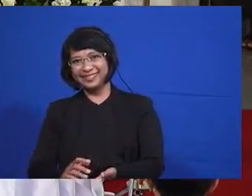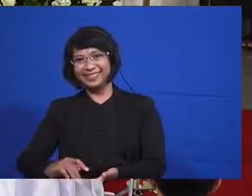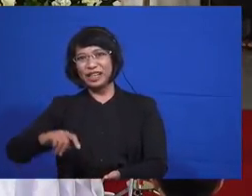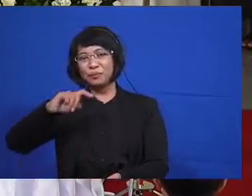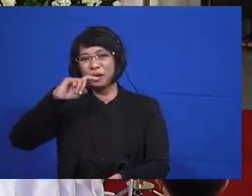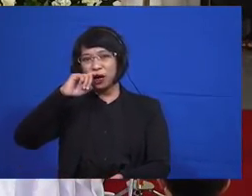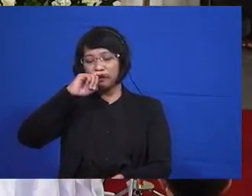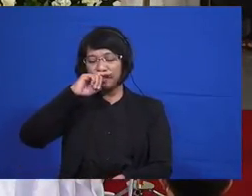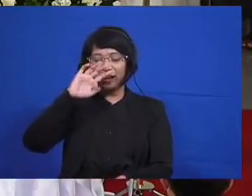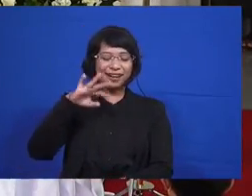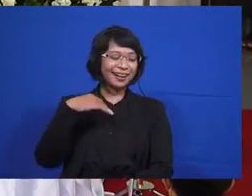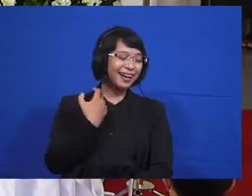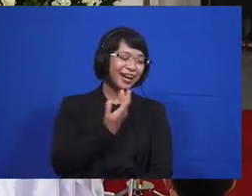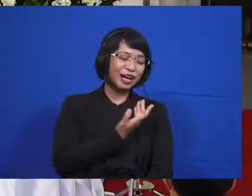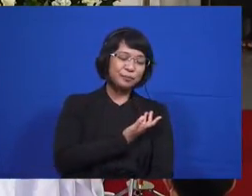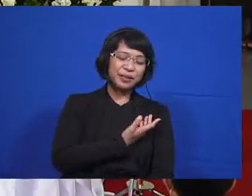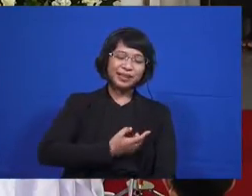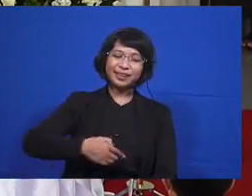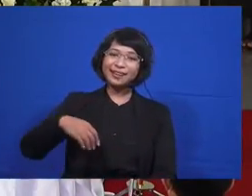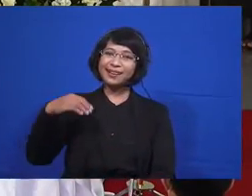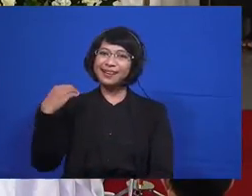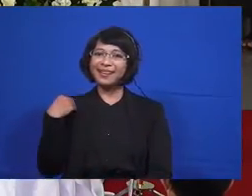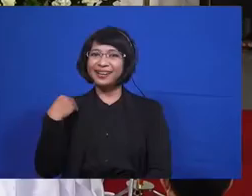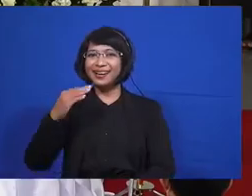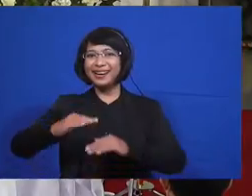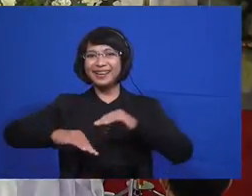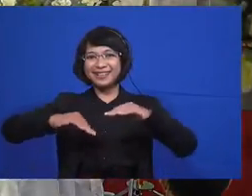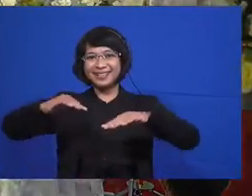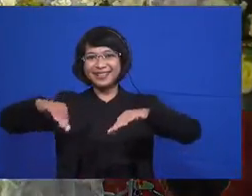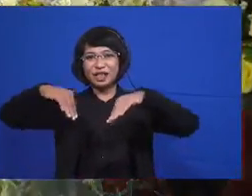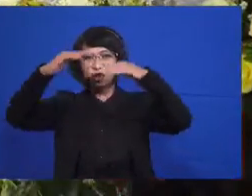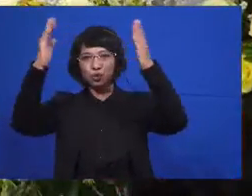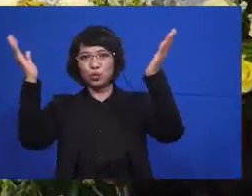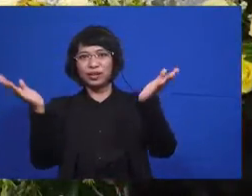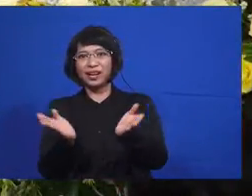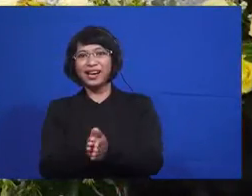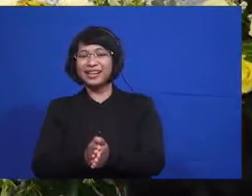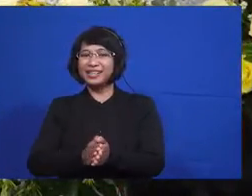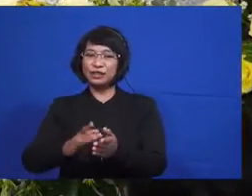Kami yang ada di surga,